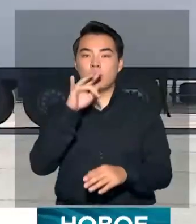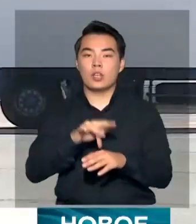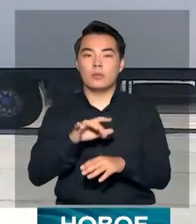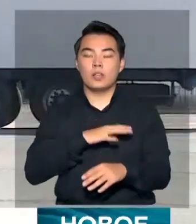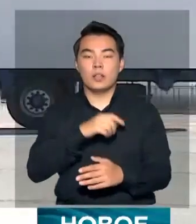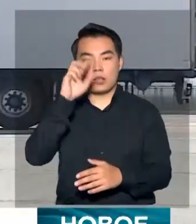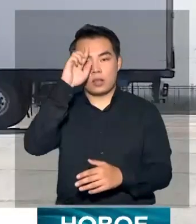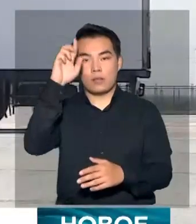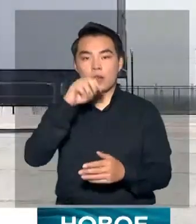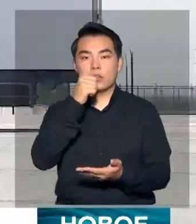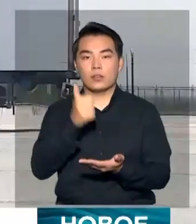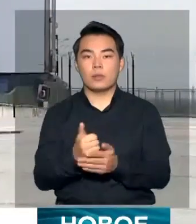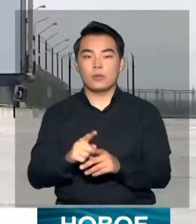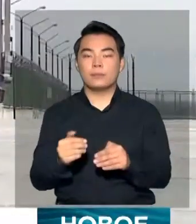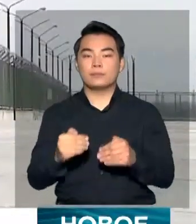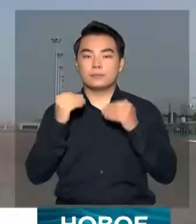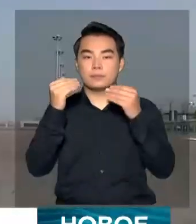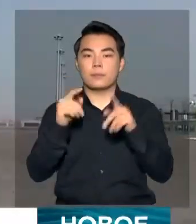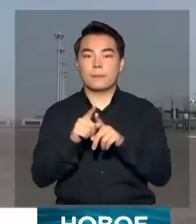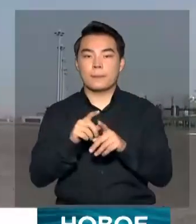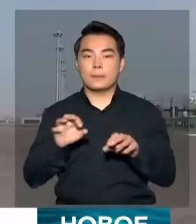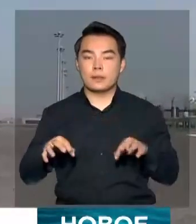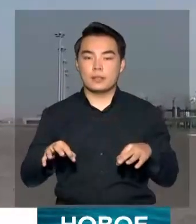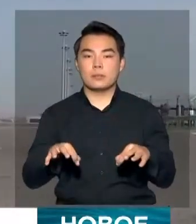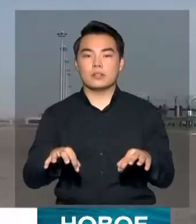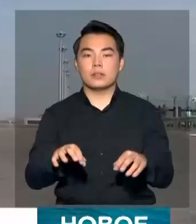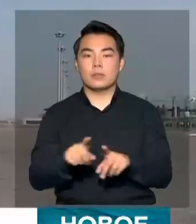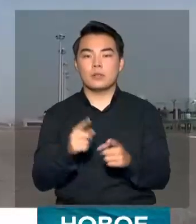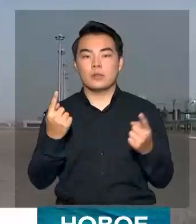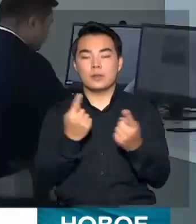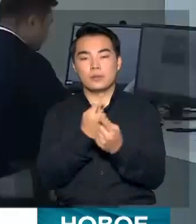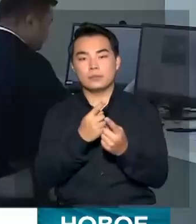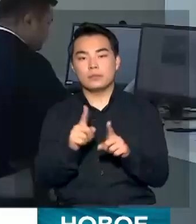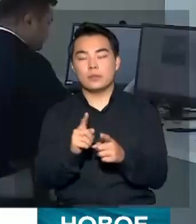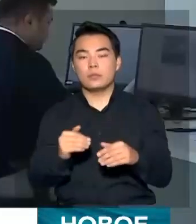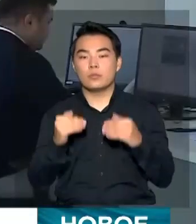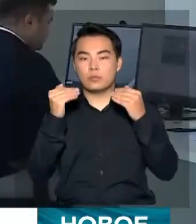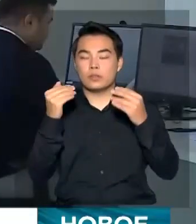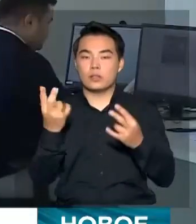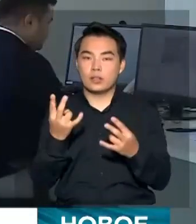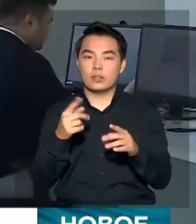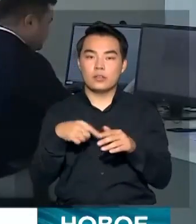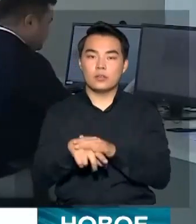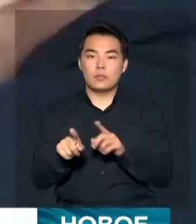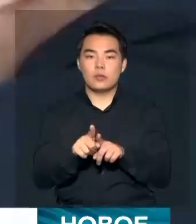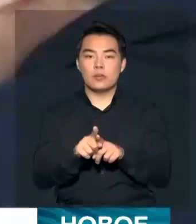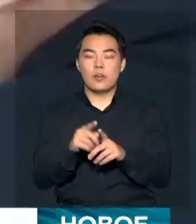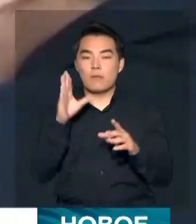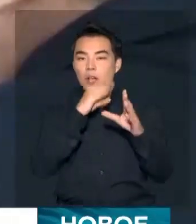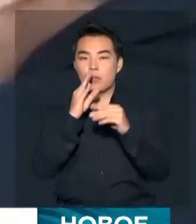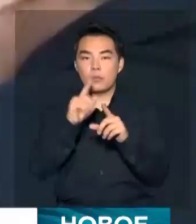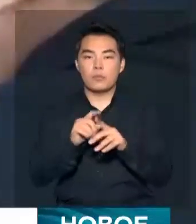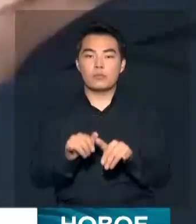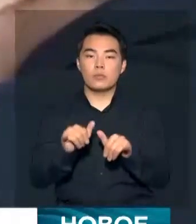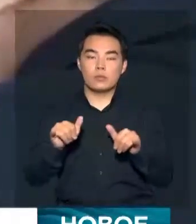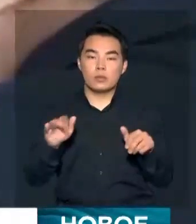сейчас крайне важно повышать потенциал транзитных коммуникаций, максимально используя их возможности. Один